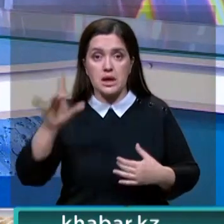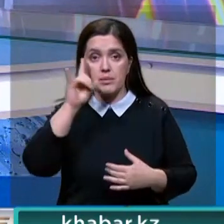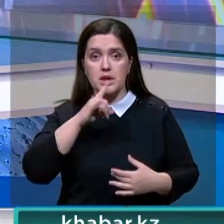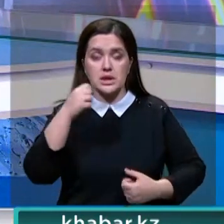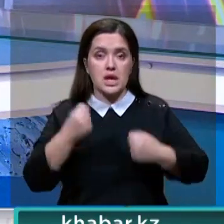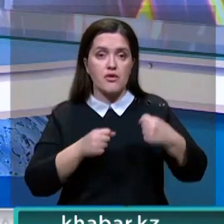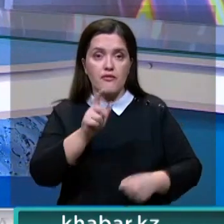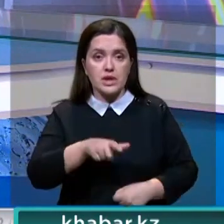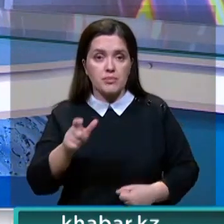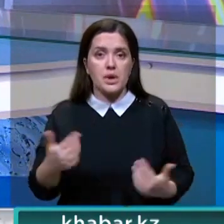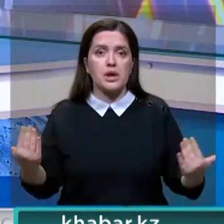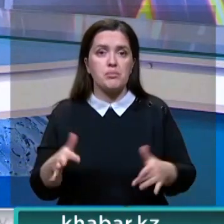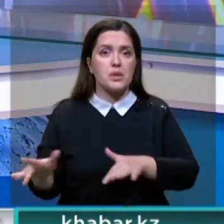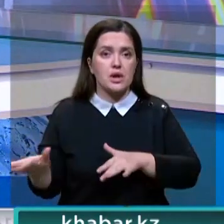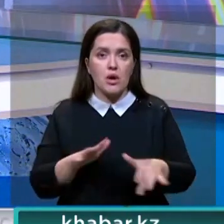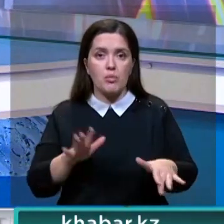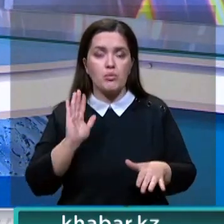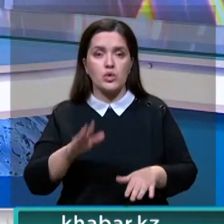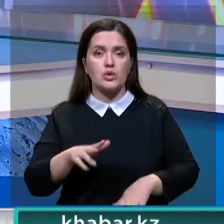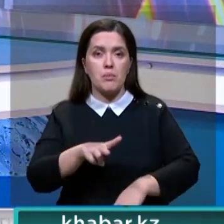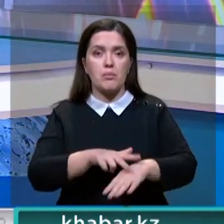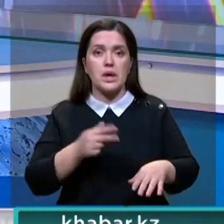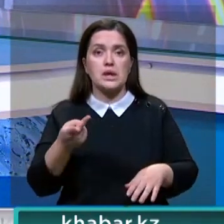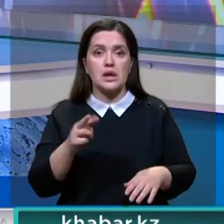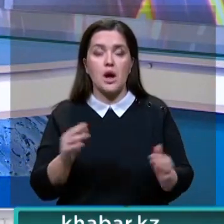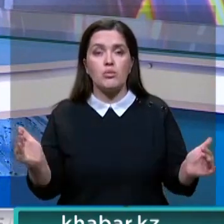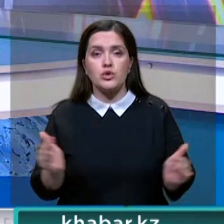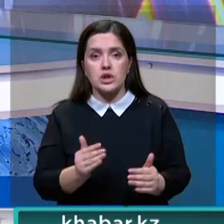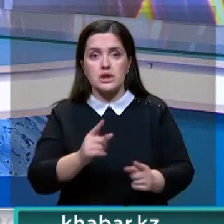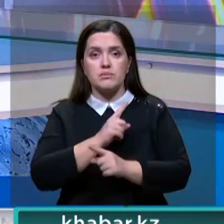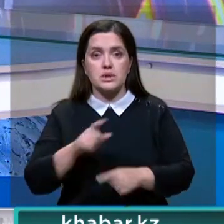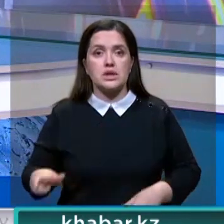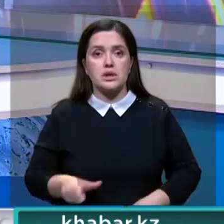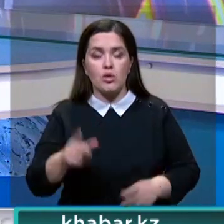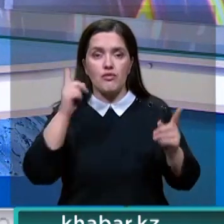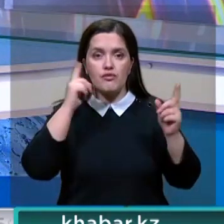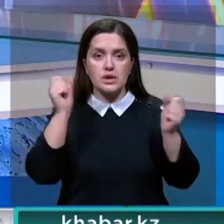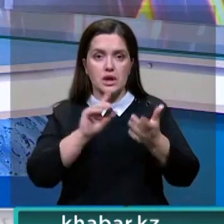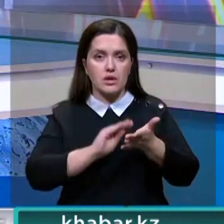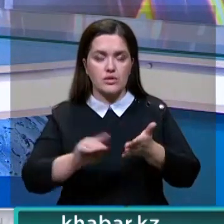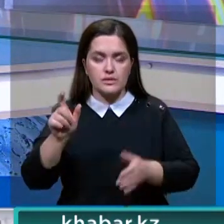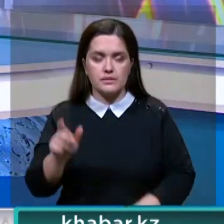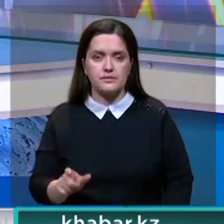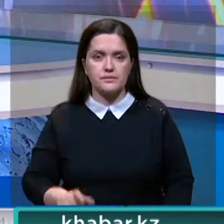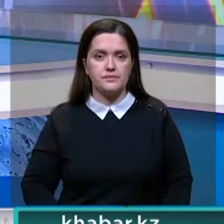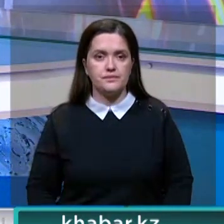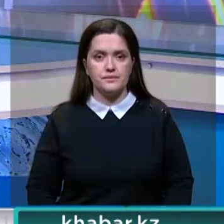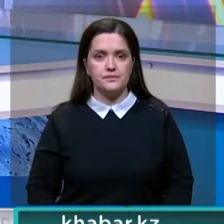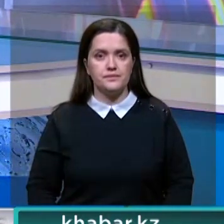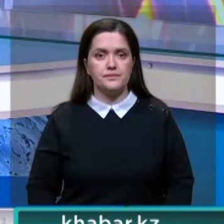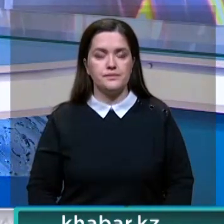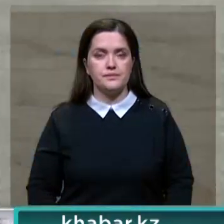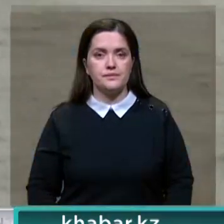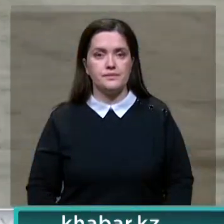опасаться западно-казахстанским водителям и какие меры намерены принять правоохранители для уменьшения смертности на дорогах, выясняла Роза Сатканова.